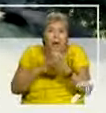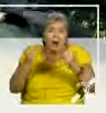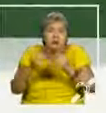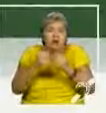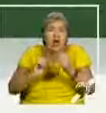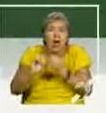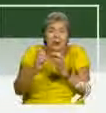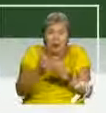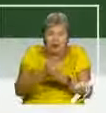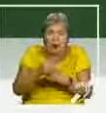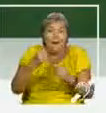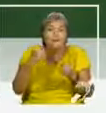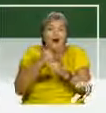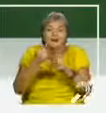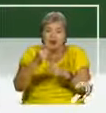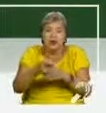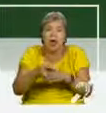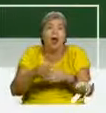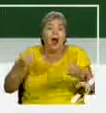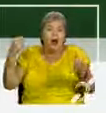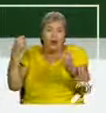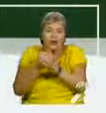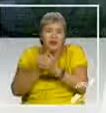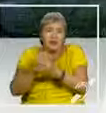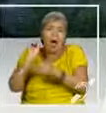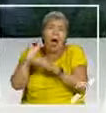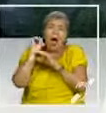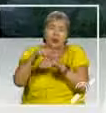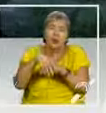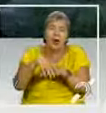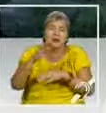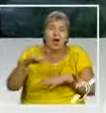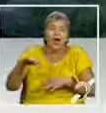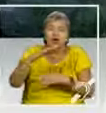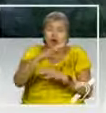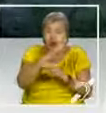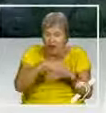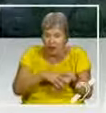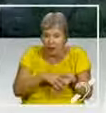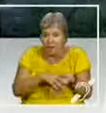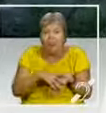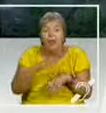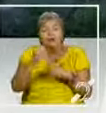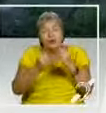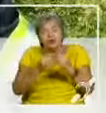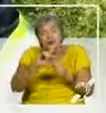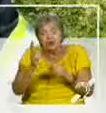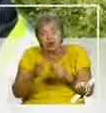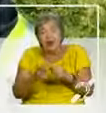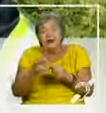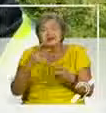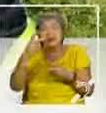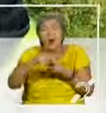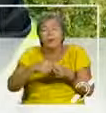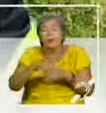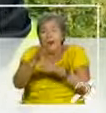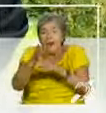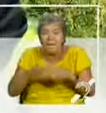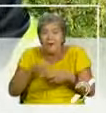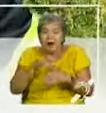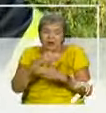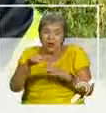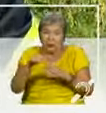bărbatului a fost lovită și s-a răsturnat în Dunăre, iar autoturismul care l-a acroșat s-a oprit în parapetele de pe marginea drumului. Unul din autoturisme a